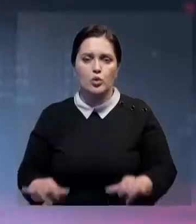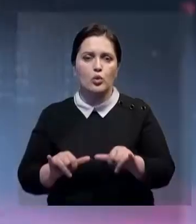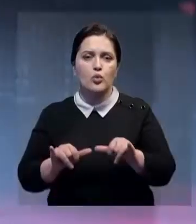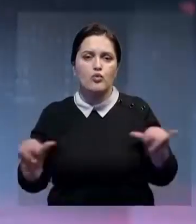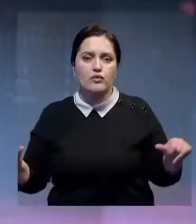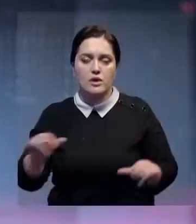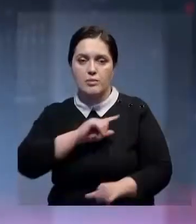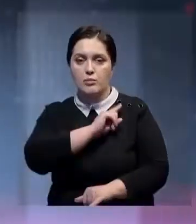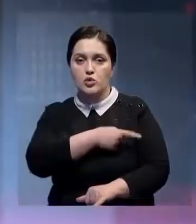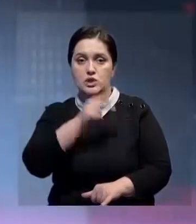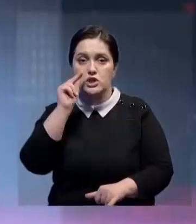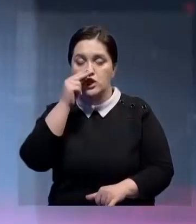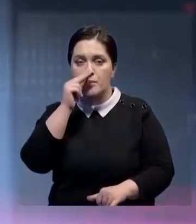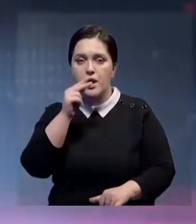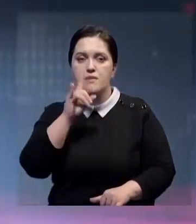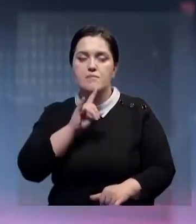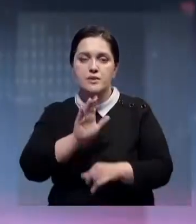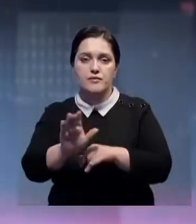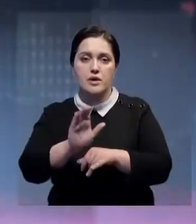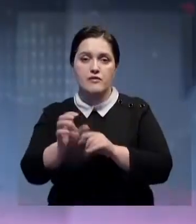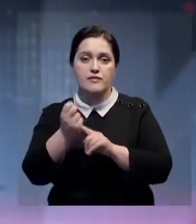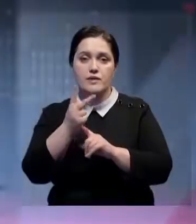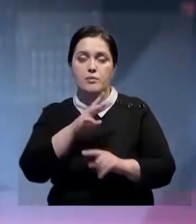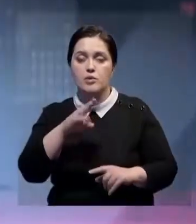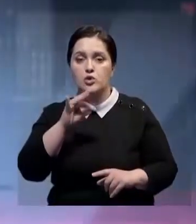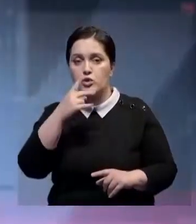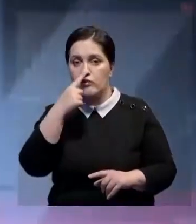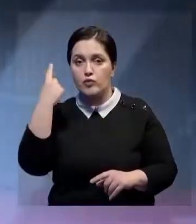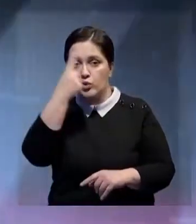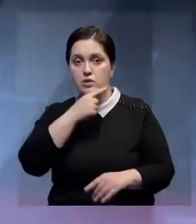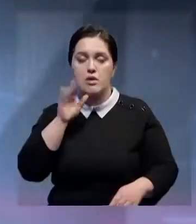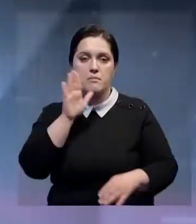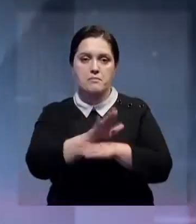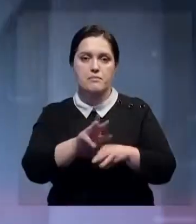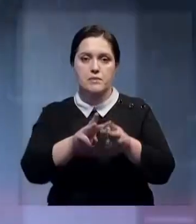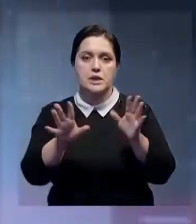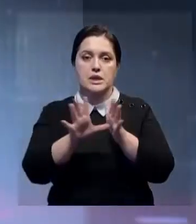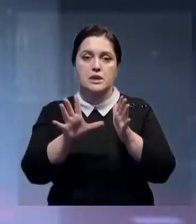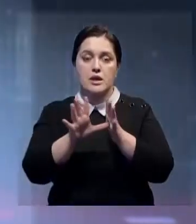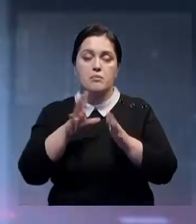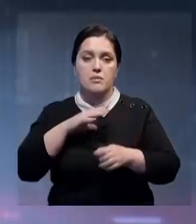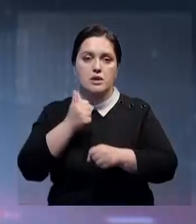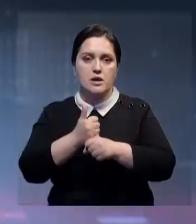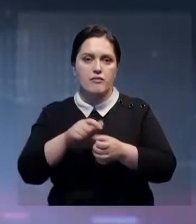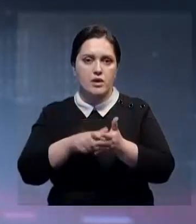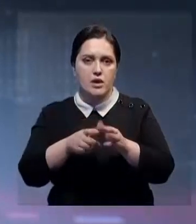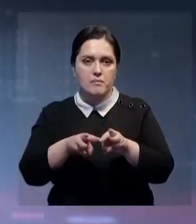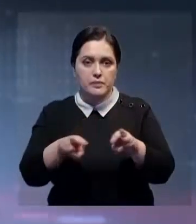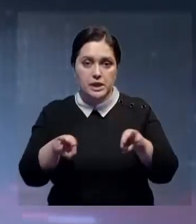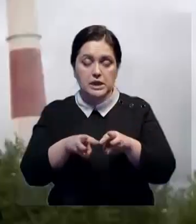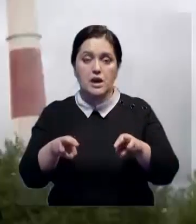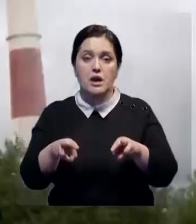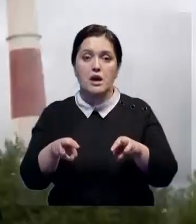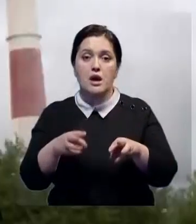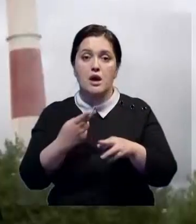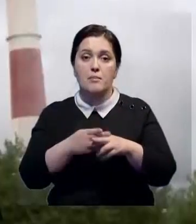Увеличить мощность шымкентского НПЗ до 12 миллионов тонн в год. Такое поручение Минэнерго сегодня дал глава Кабмина,